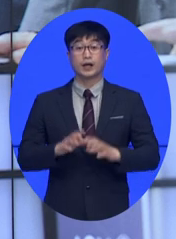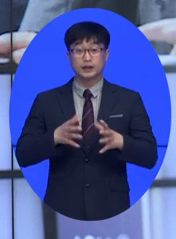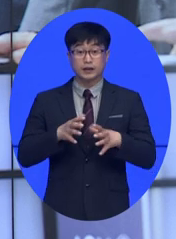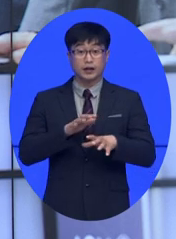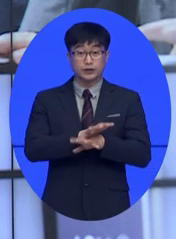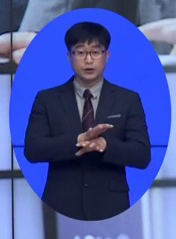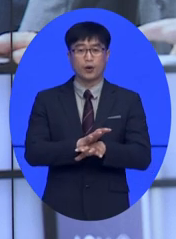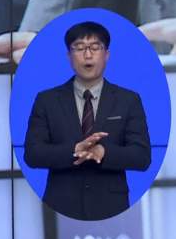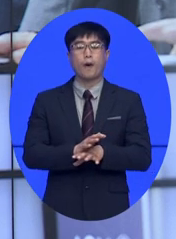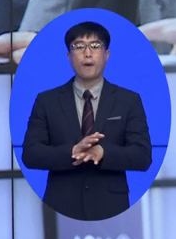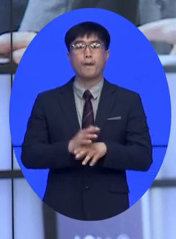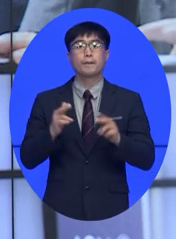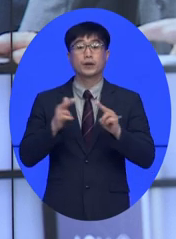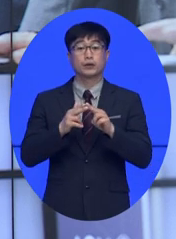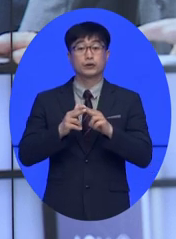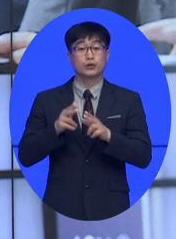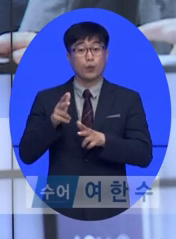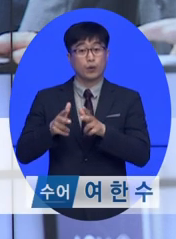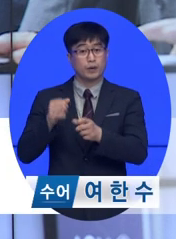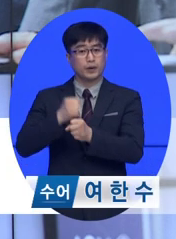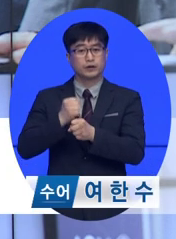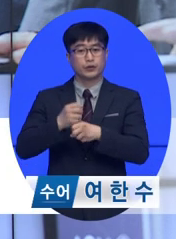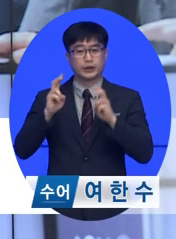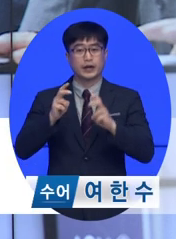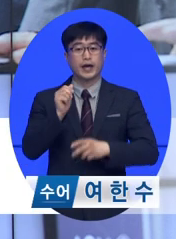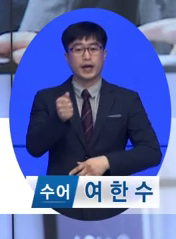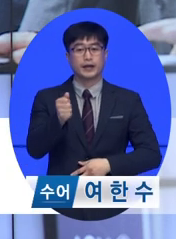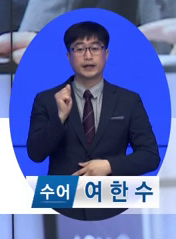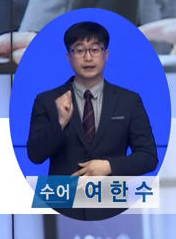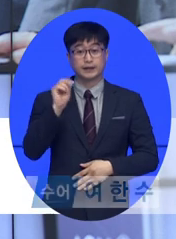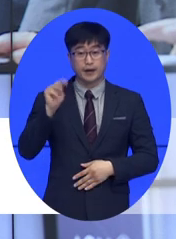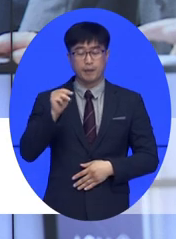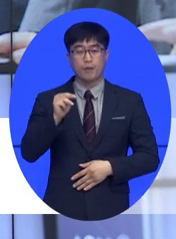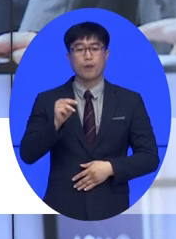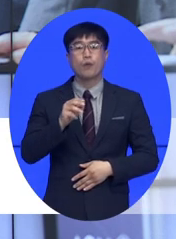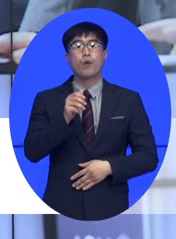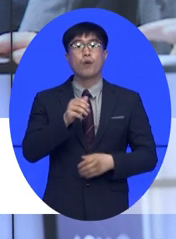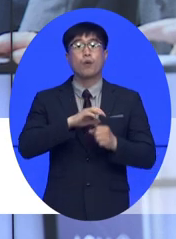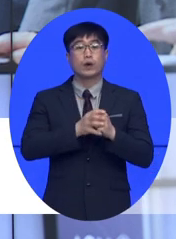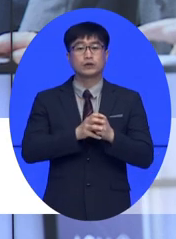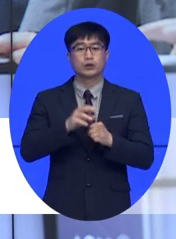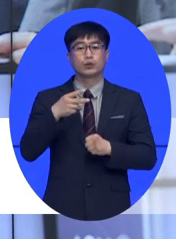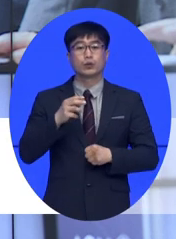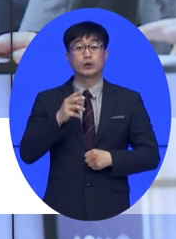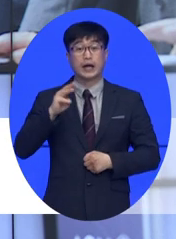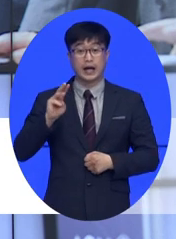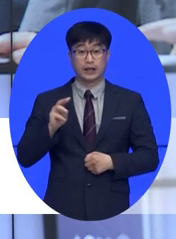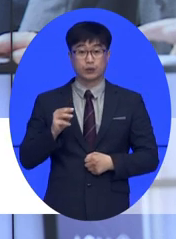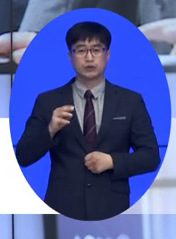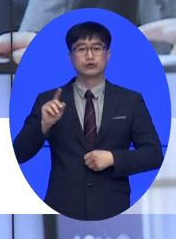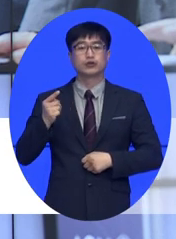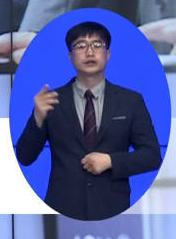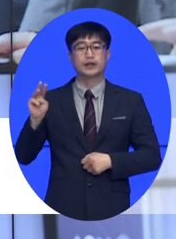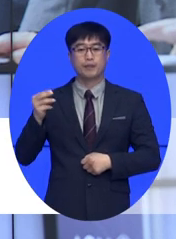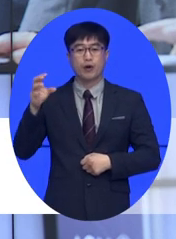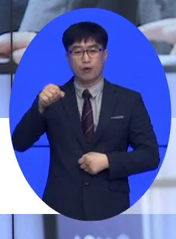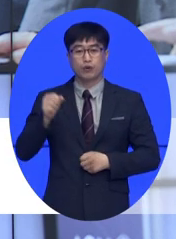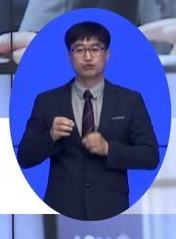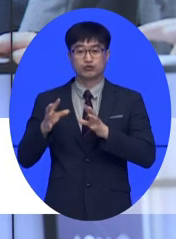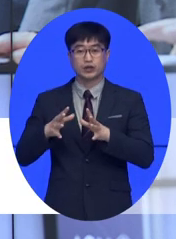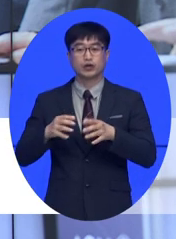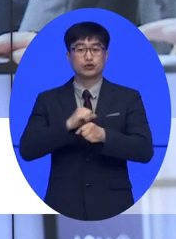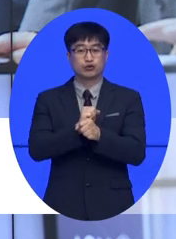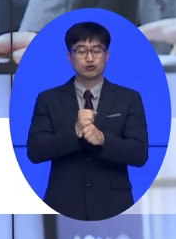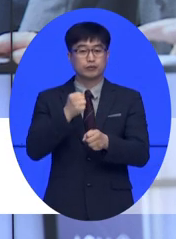세계적 첨단 반도체 공정장비 제조 기업 ASM이 화성 동탄에 1,300억 원을 투자해 연구 제조 시설을